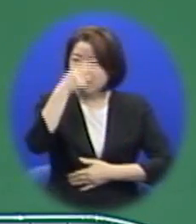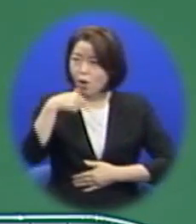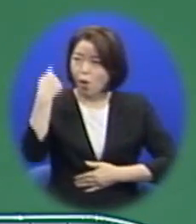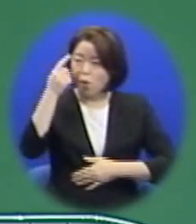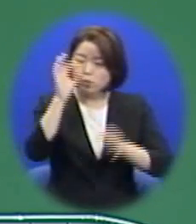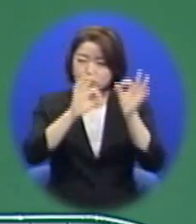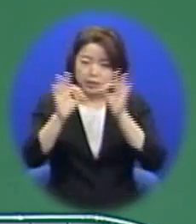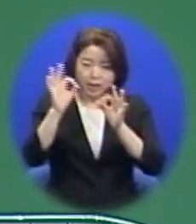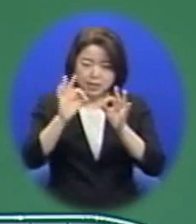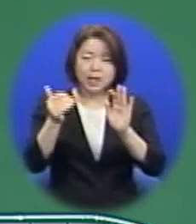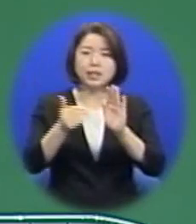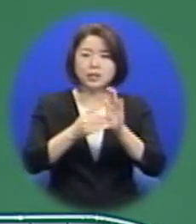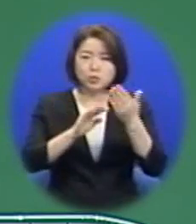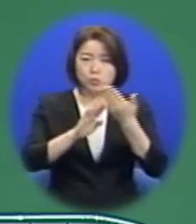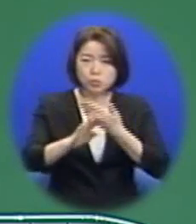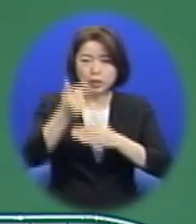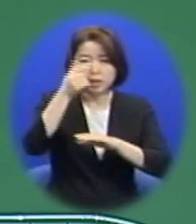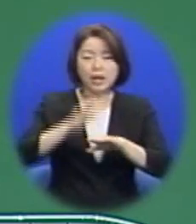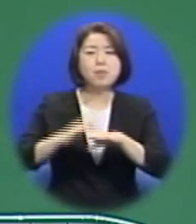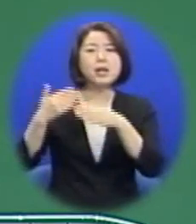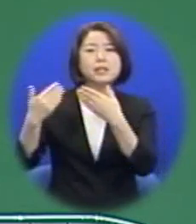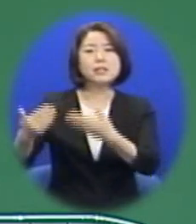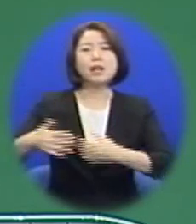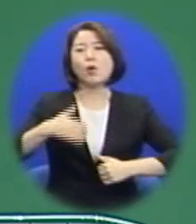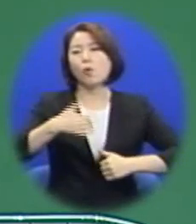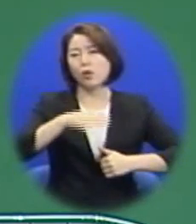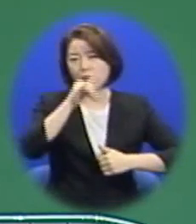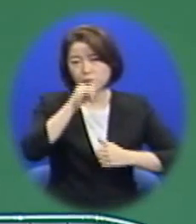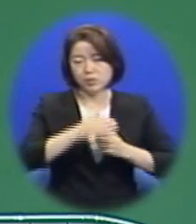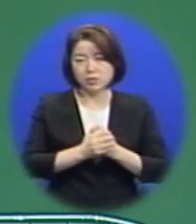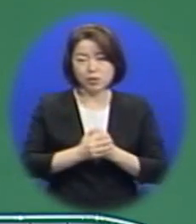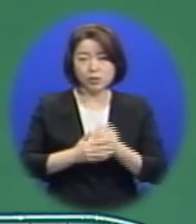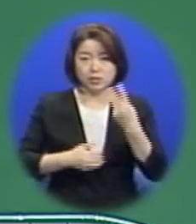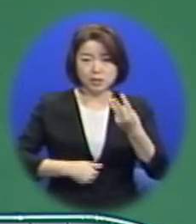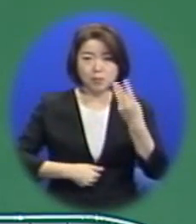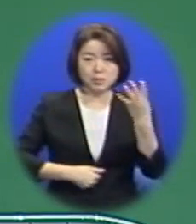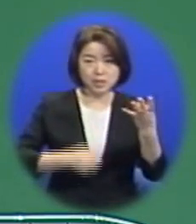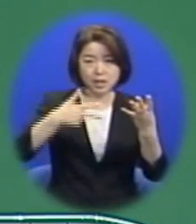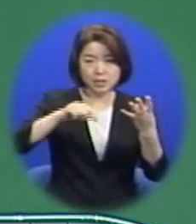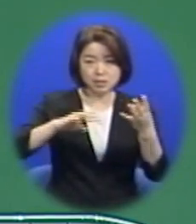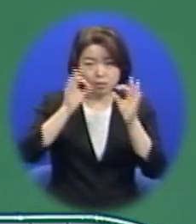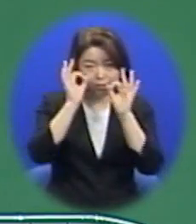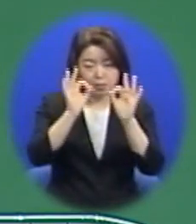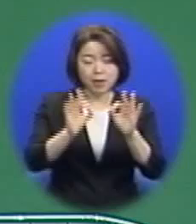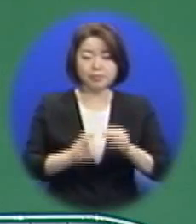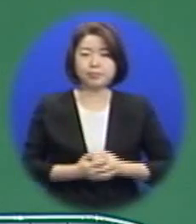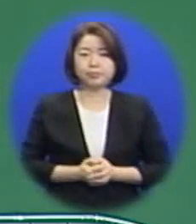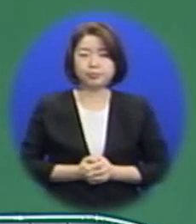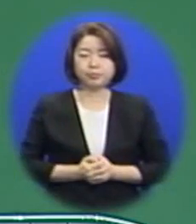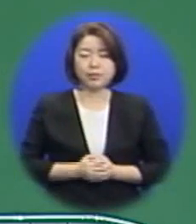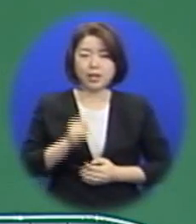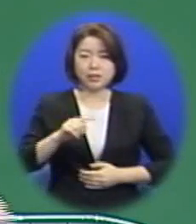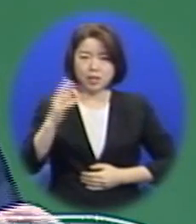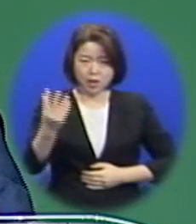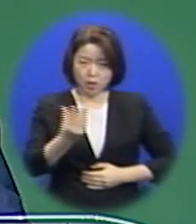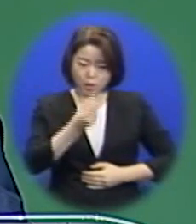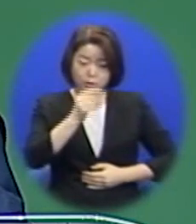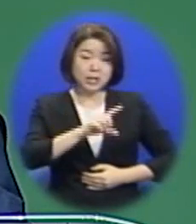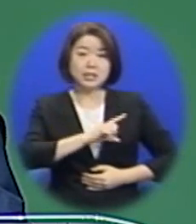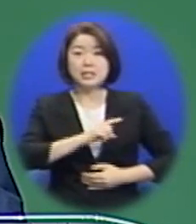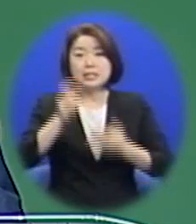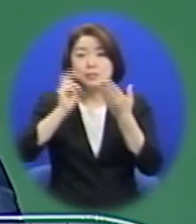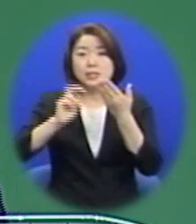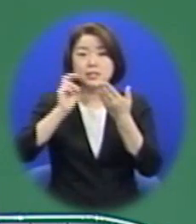찾아서 예배하라고 그렇게 우리에게 권합니다. 3절, 4절 말씀에 보면 그의 거룩하신 이름을